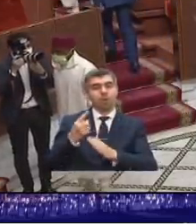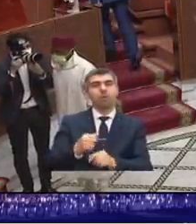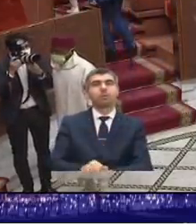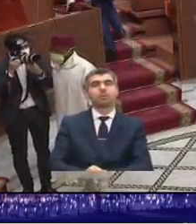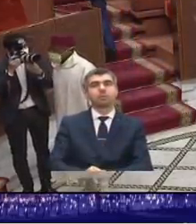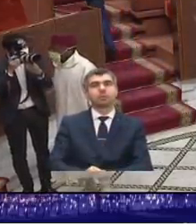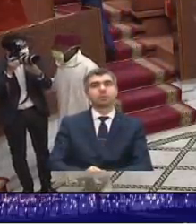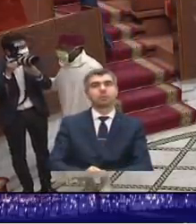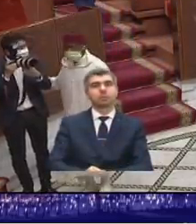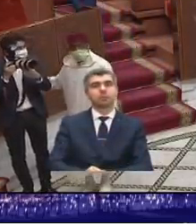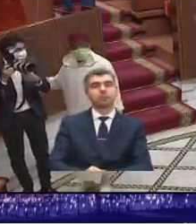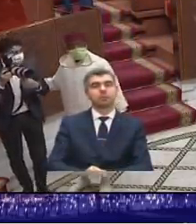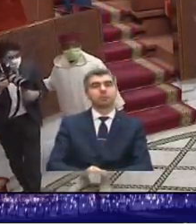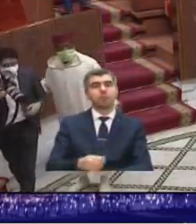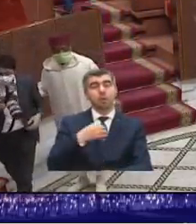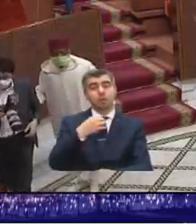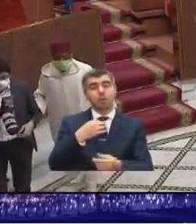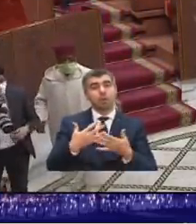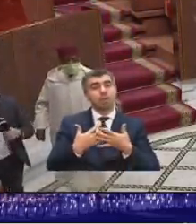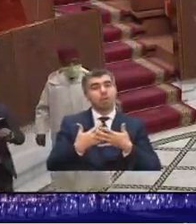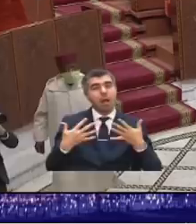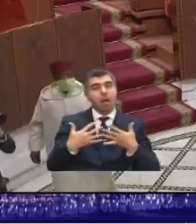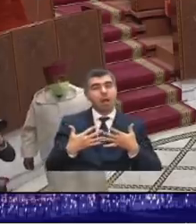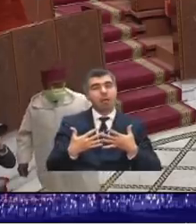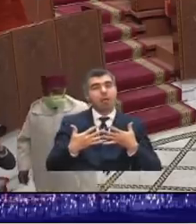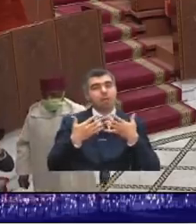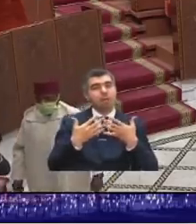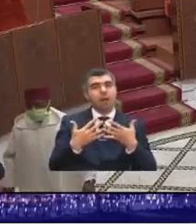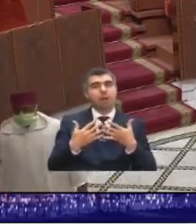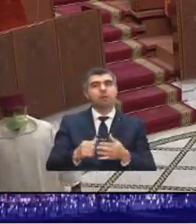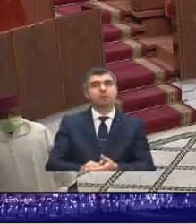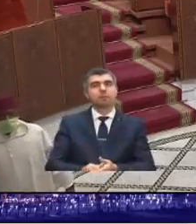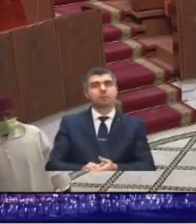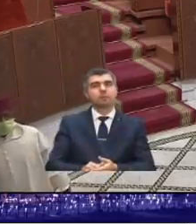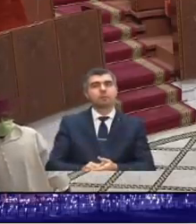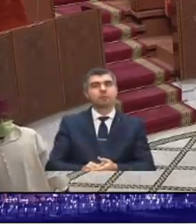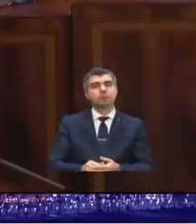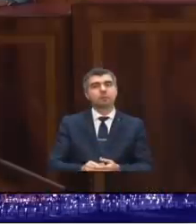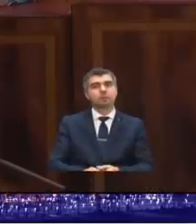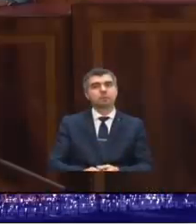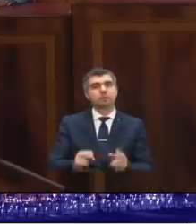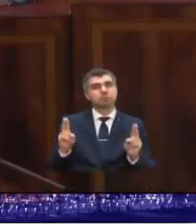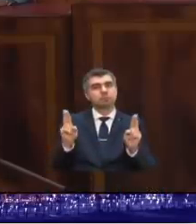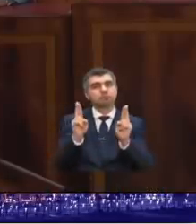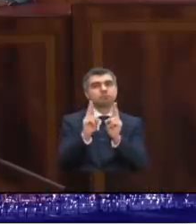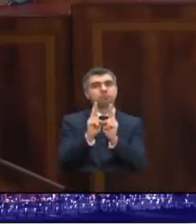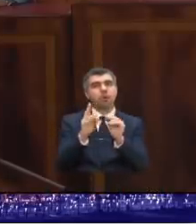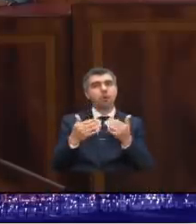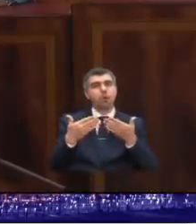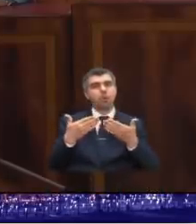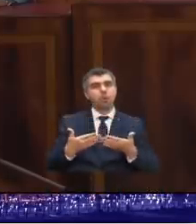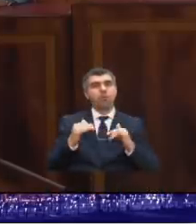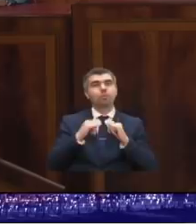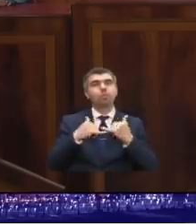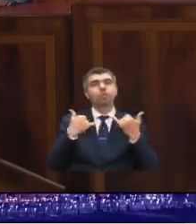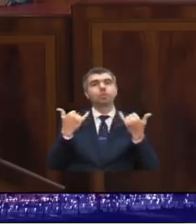الخارجيه، وتوجه رؤيه التصنيع ديال الادويه. شفنا غير كردستان ديال العراق الان ولا تقوى في تصنيع الادويه في مدى 5 سنين، احنا